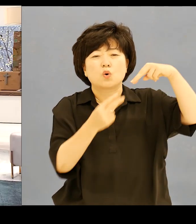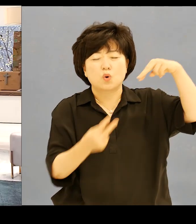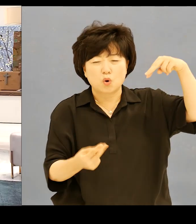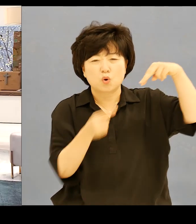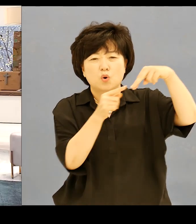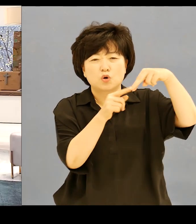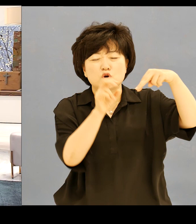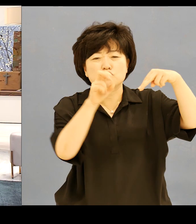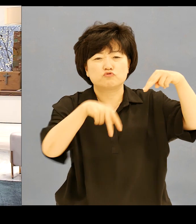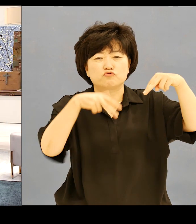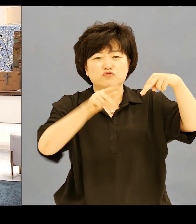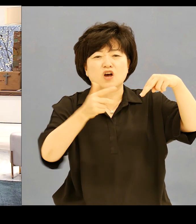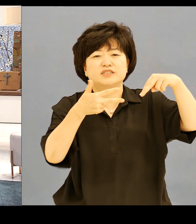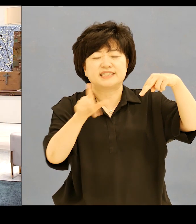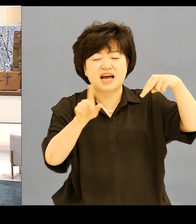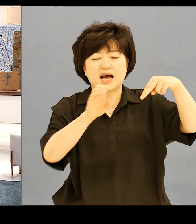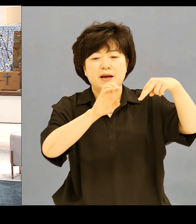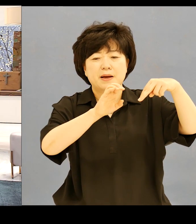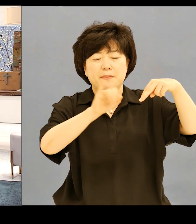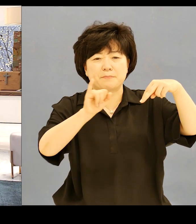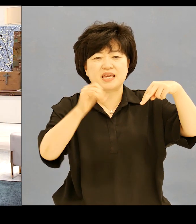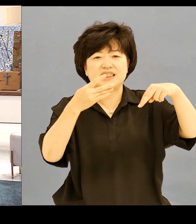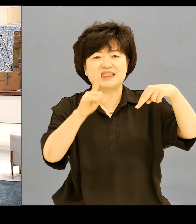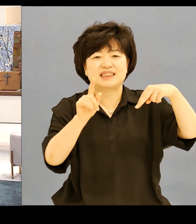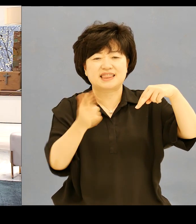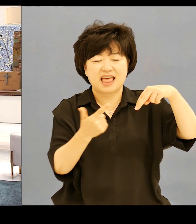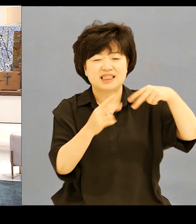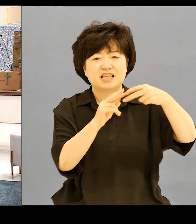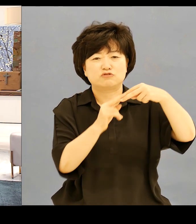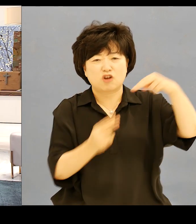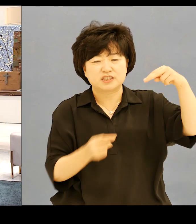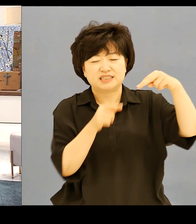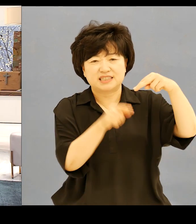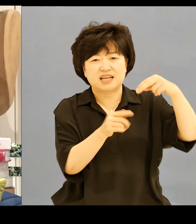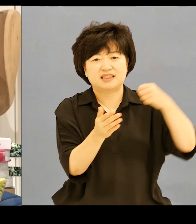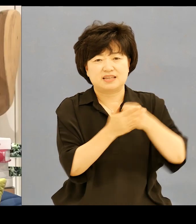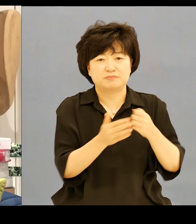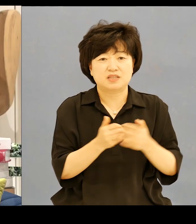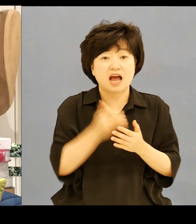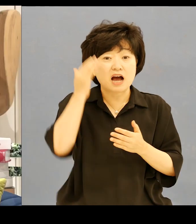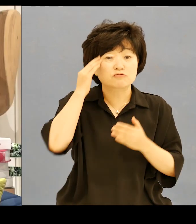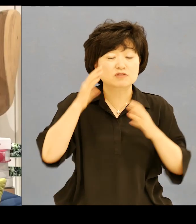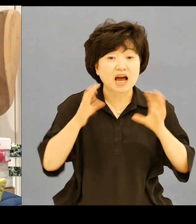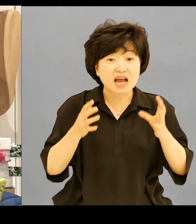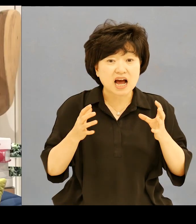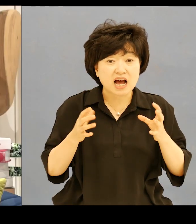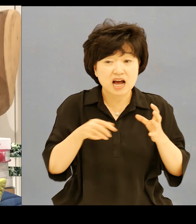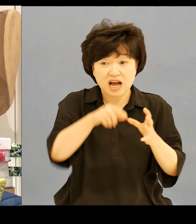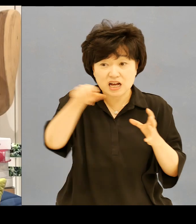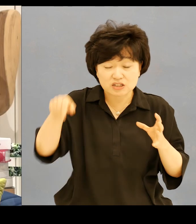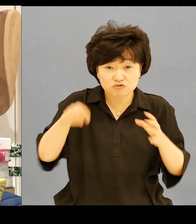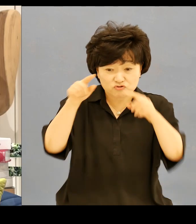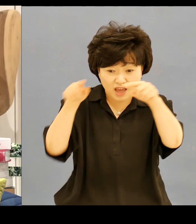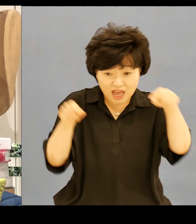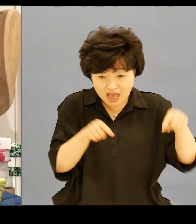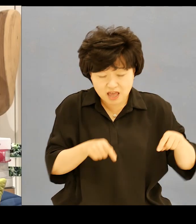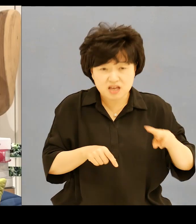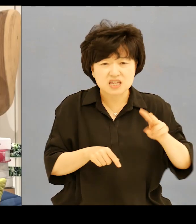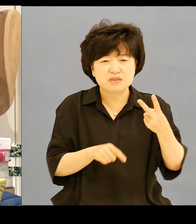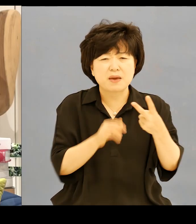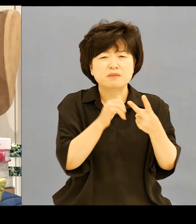그걸 종합해서 병이 피튼 과오종 종양 증후군이라고 우리나라에 이제 200명이 안 되면